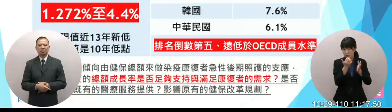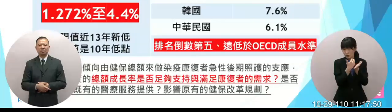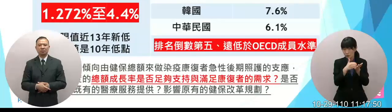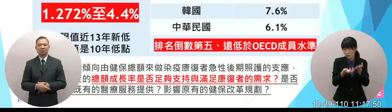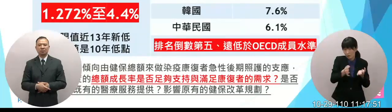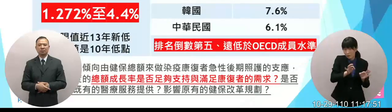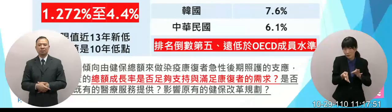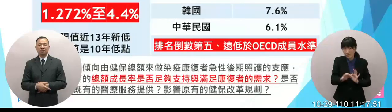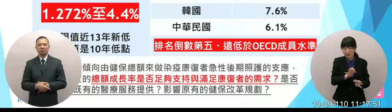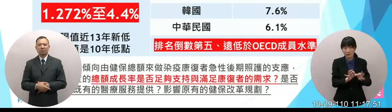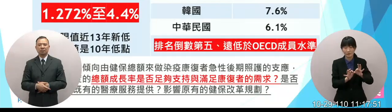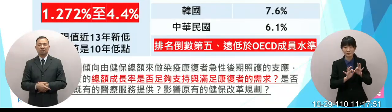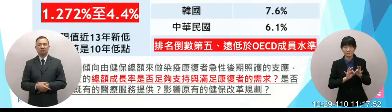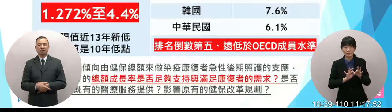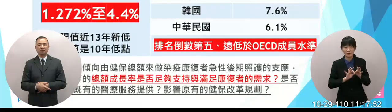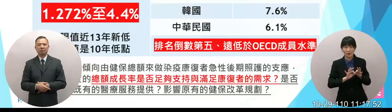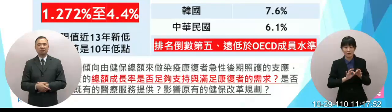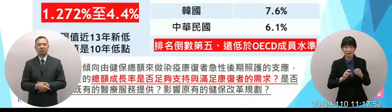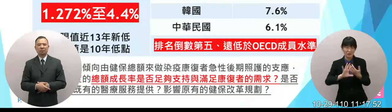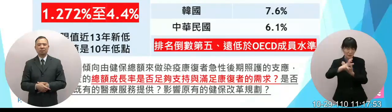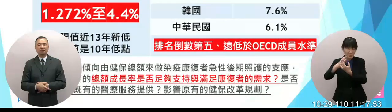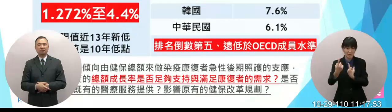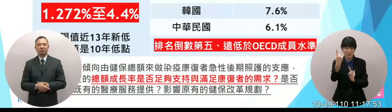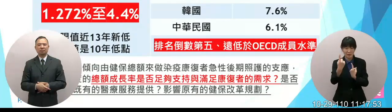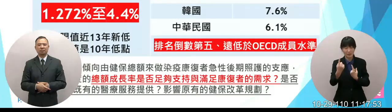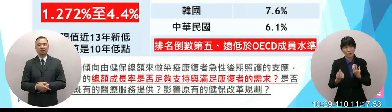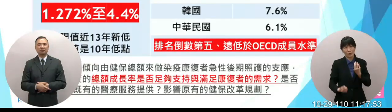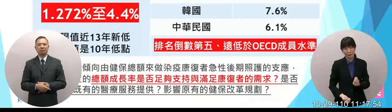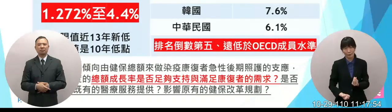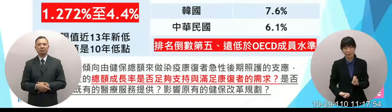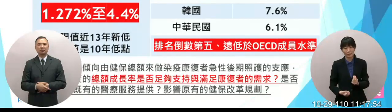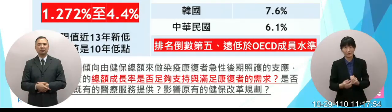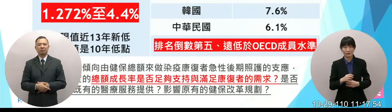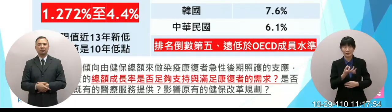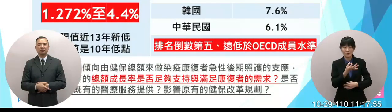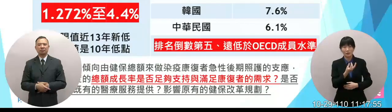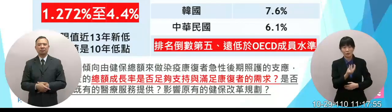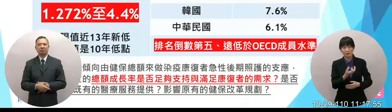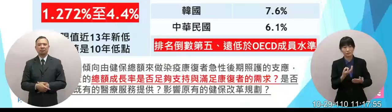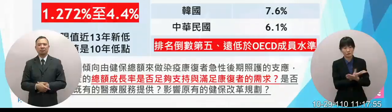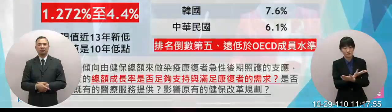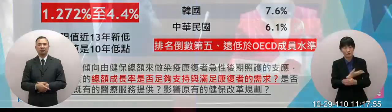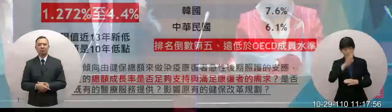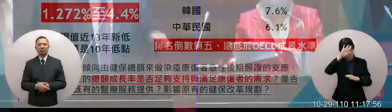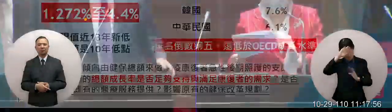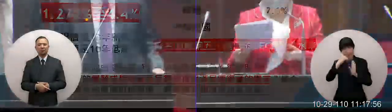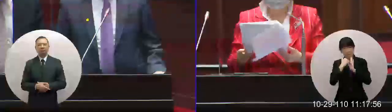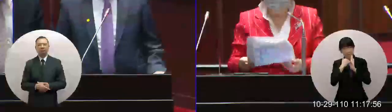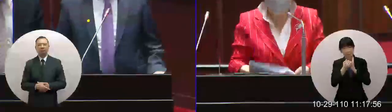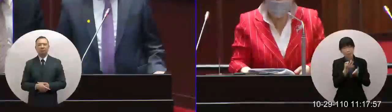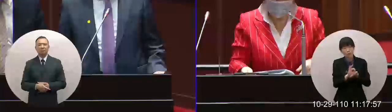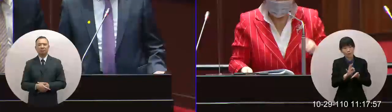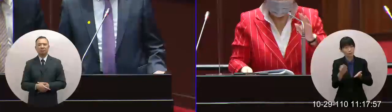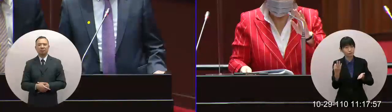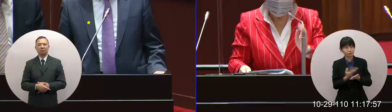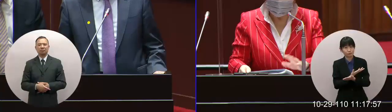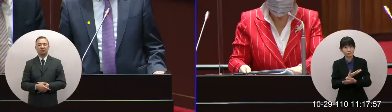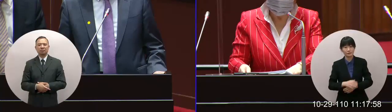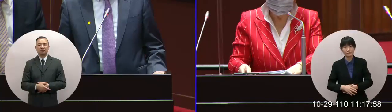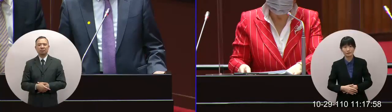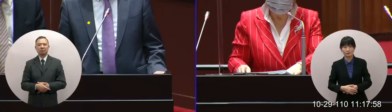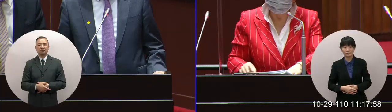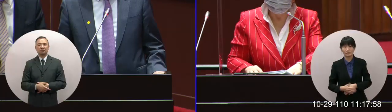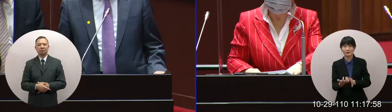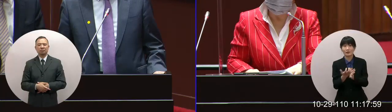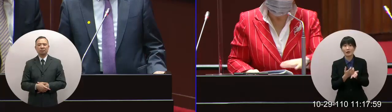注相对的少，这样结构在疫情严重的时候更显得不足。我们回到